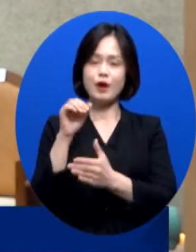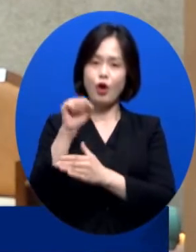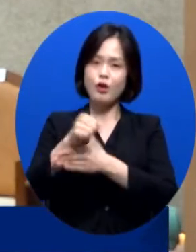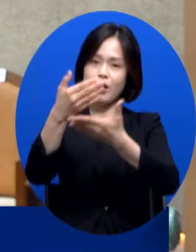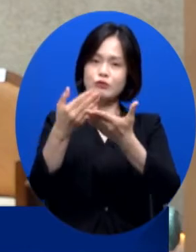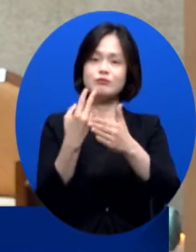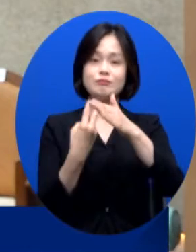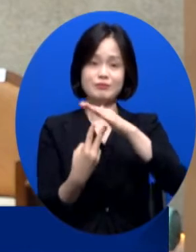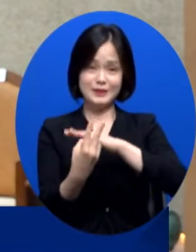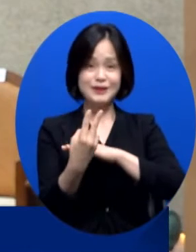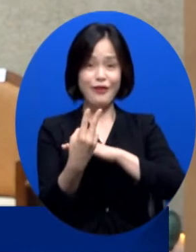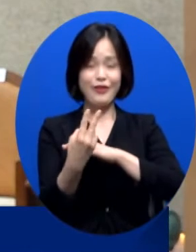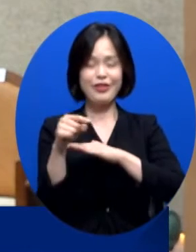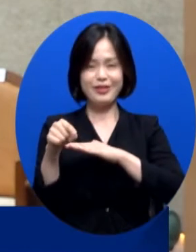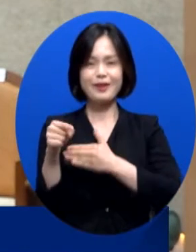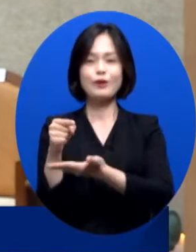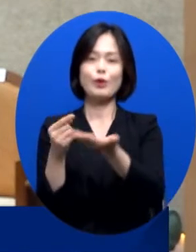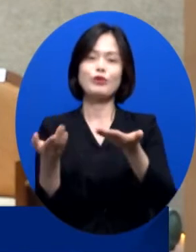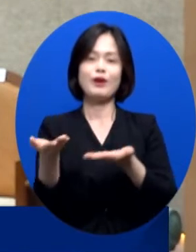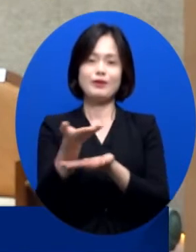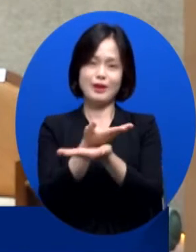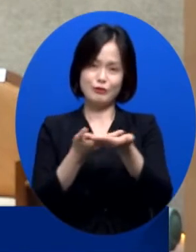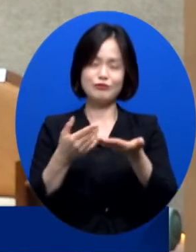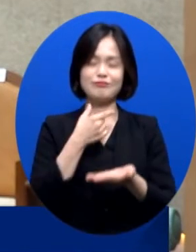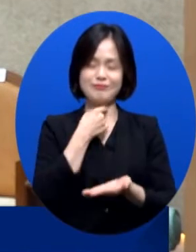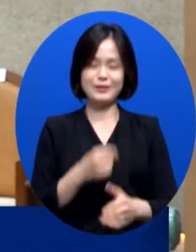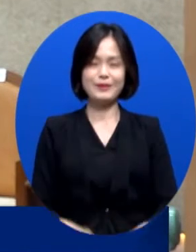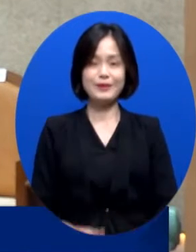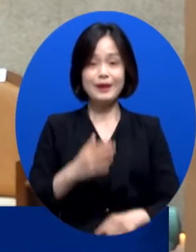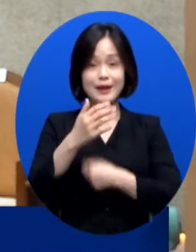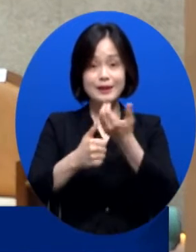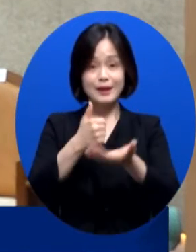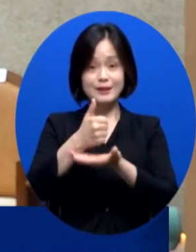같이 좀 나누고, 그리고 하나님 나라를 위해서